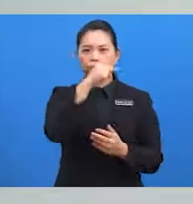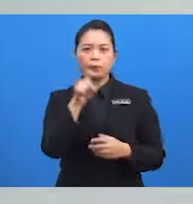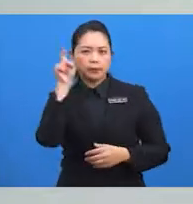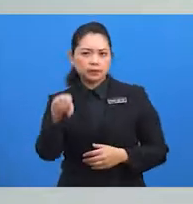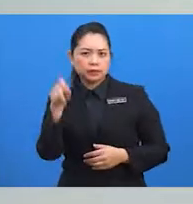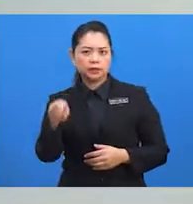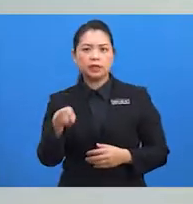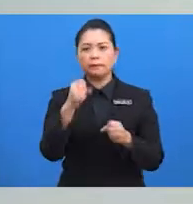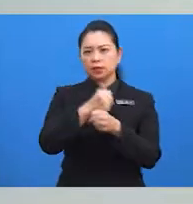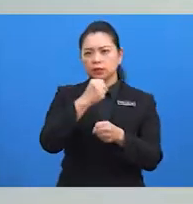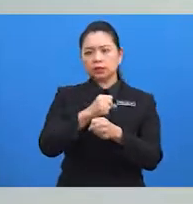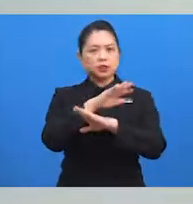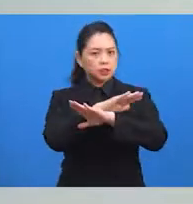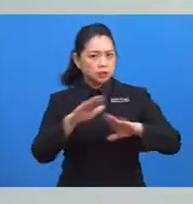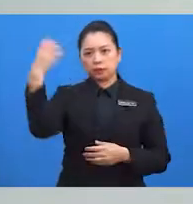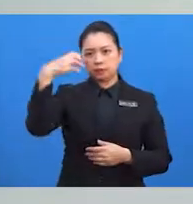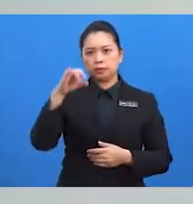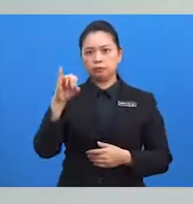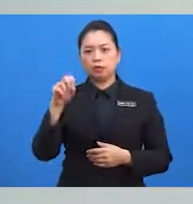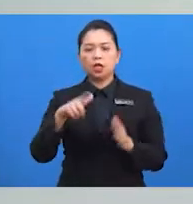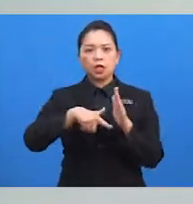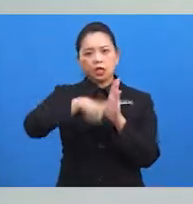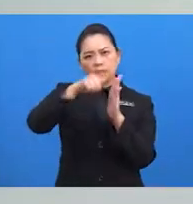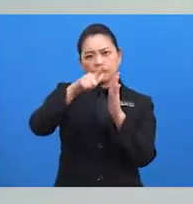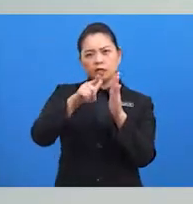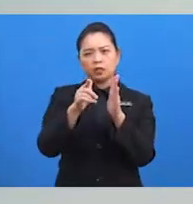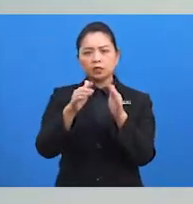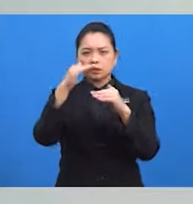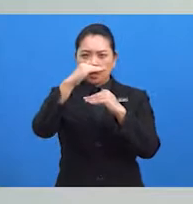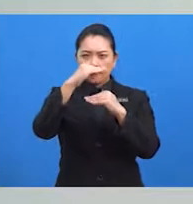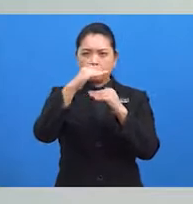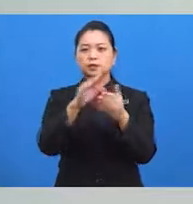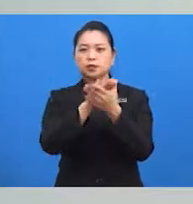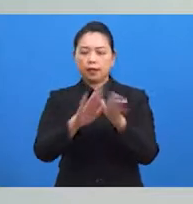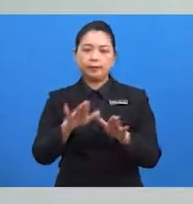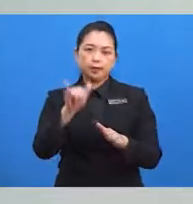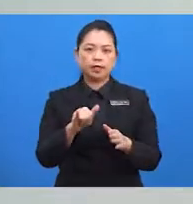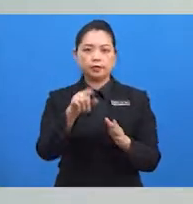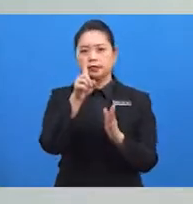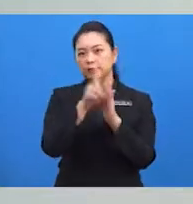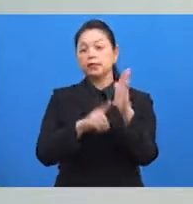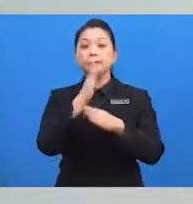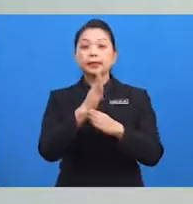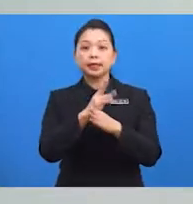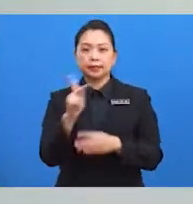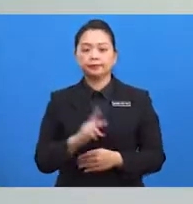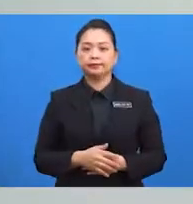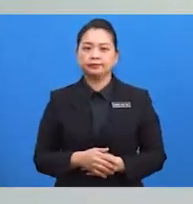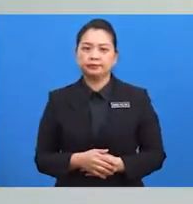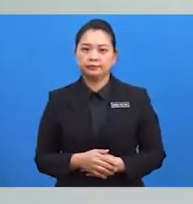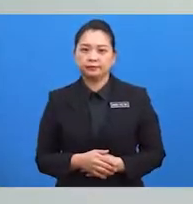memastikan pekerja tidak menerima sih dalam rayon melebihi tahap selamat yang dibenarkan